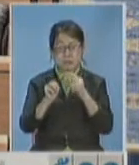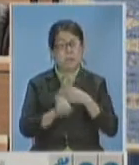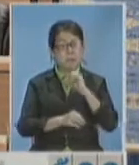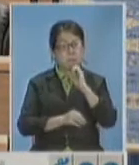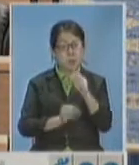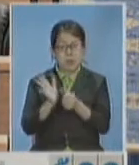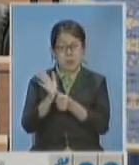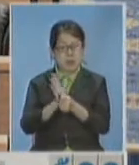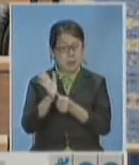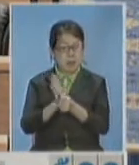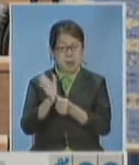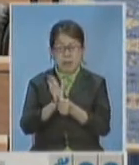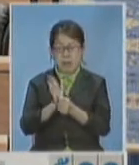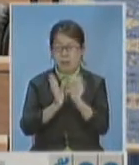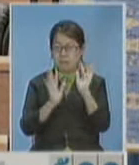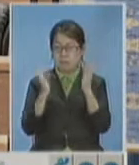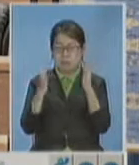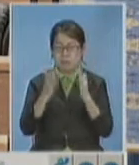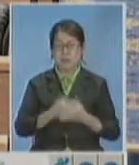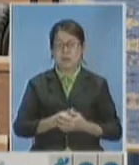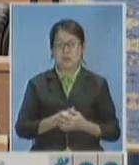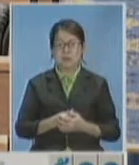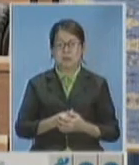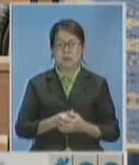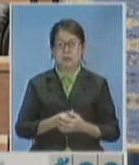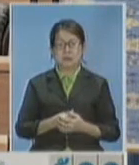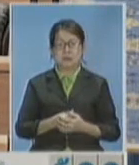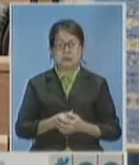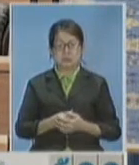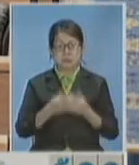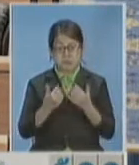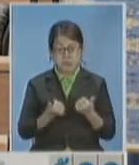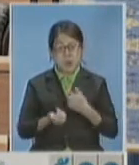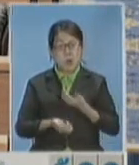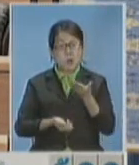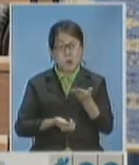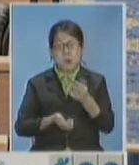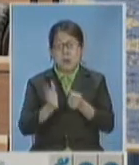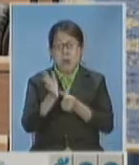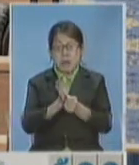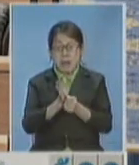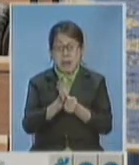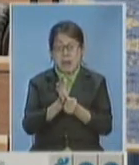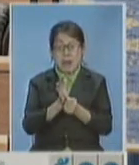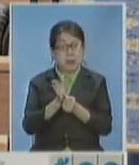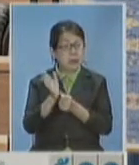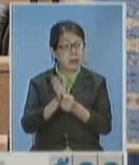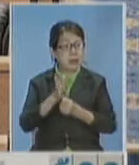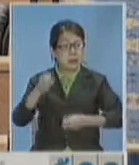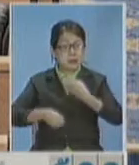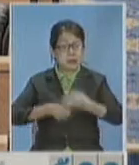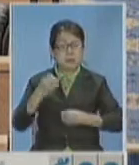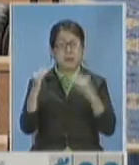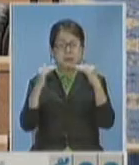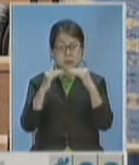แก้ไขนะฮะเพราะนั้นหลักการสงวนคำแปรยติก็เป็นสิทธิที่สมาชิกสภาผู้แทนราษ